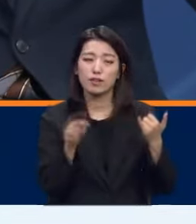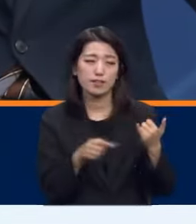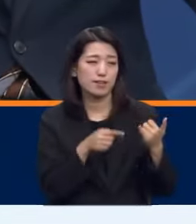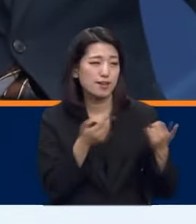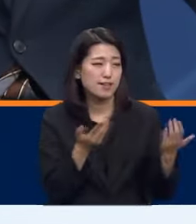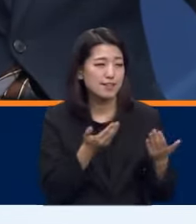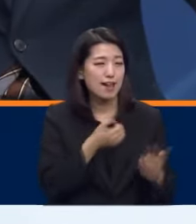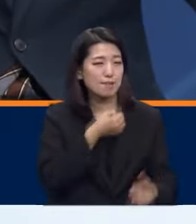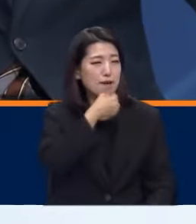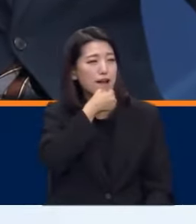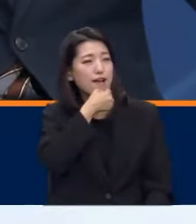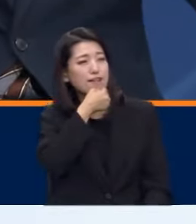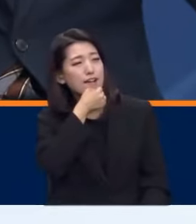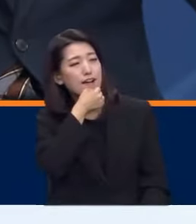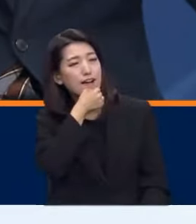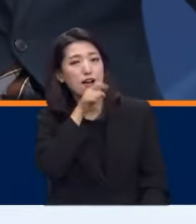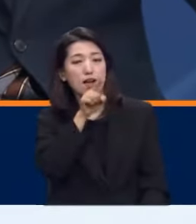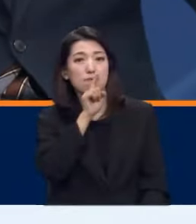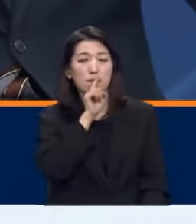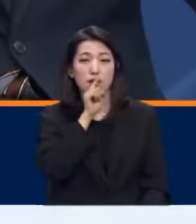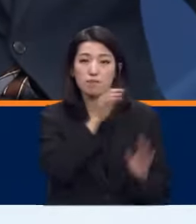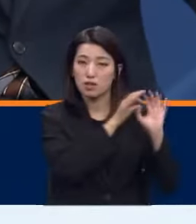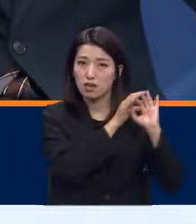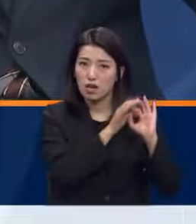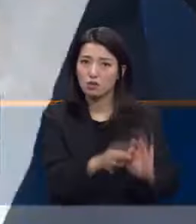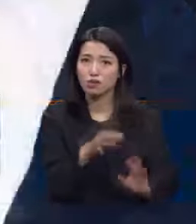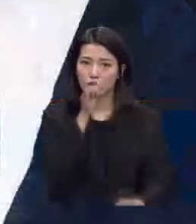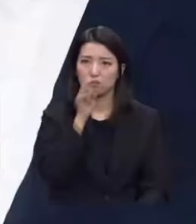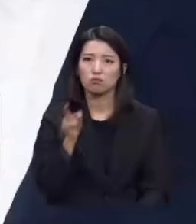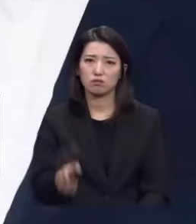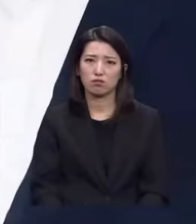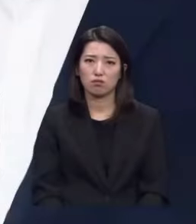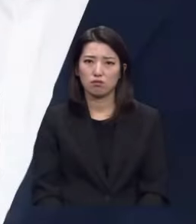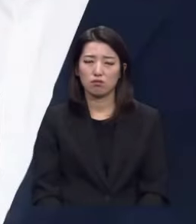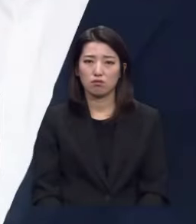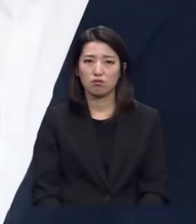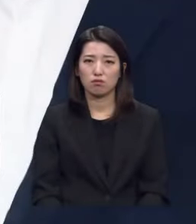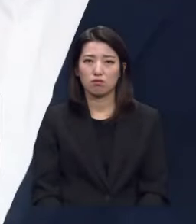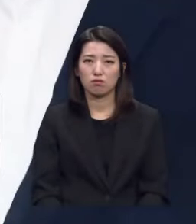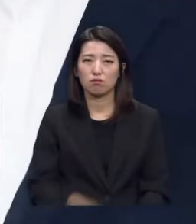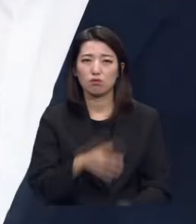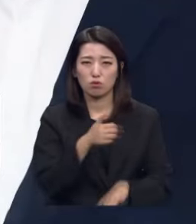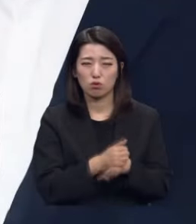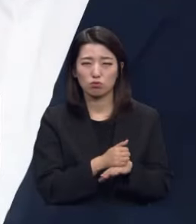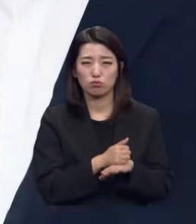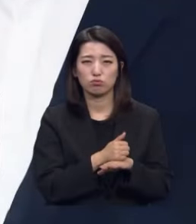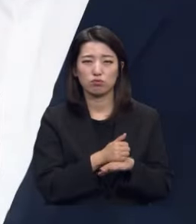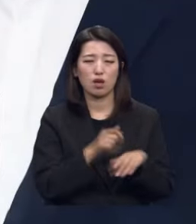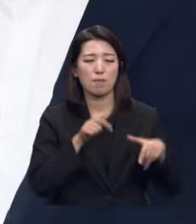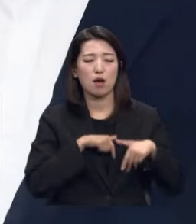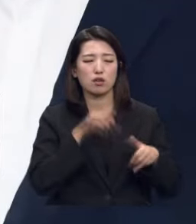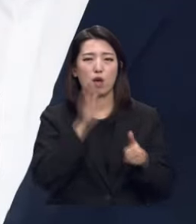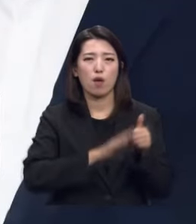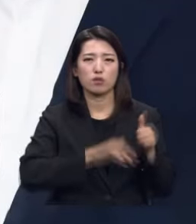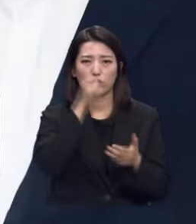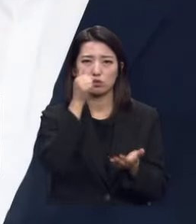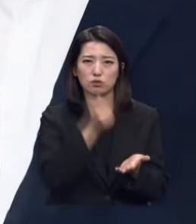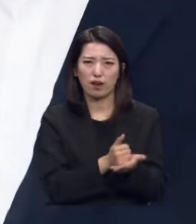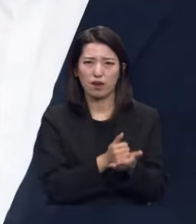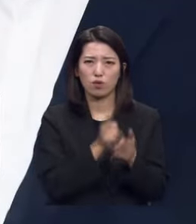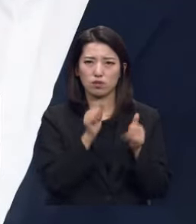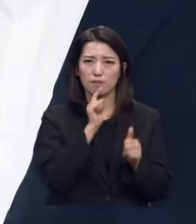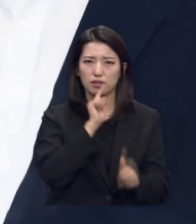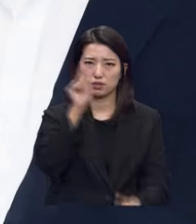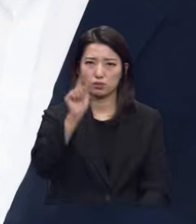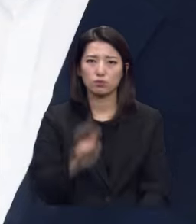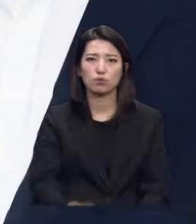했다고요 하면서 이게 결국 이제 정보통신법 망 법상에 명예 선체로 고소가 된 거고이 그것 때문에 기소가 되는